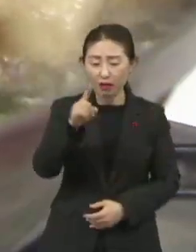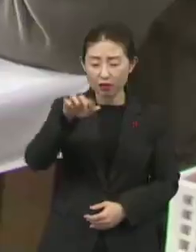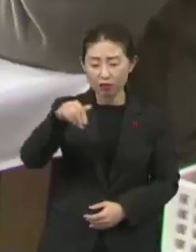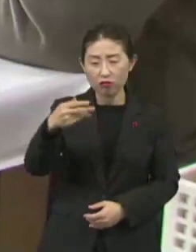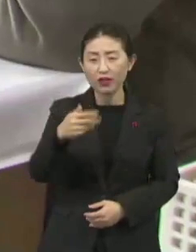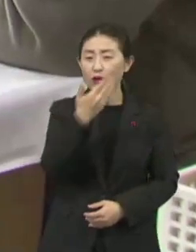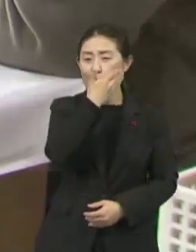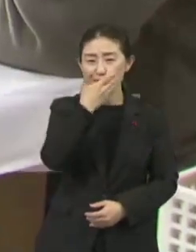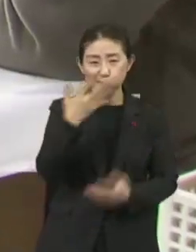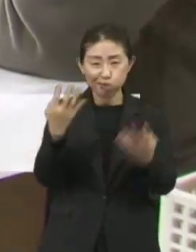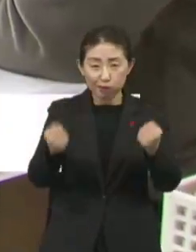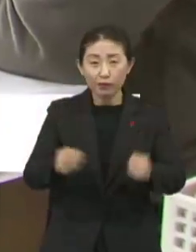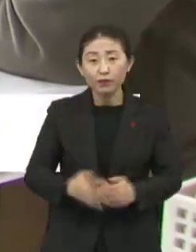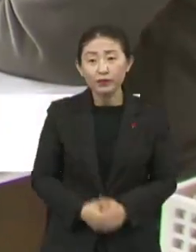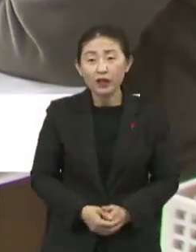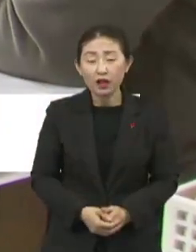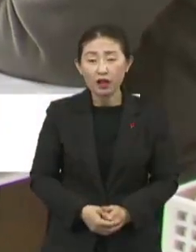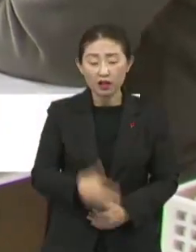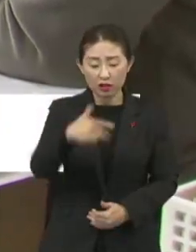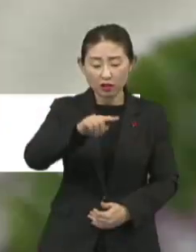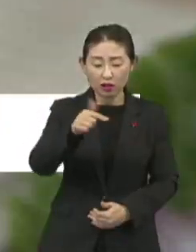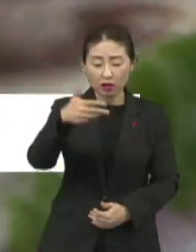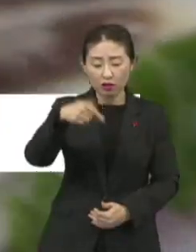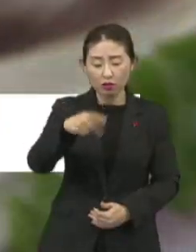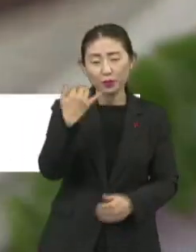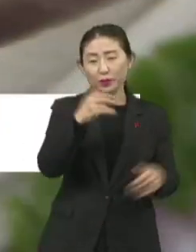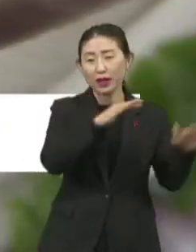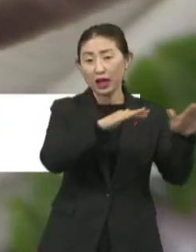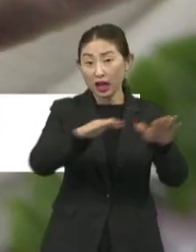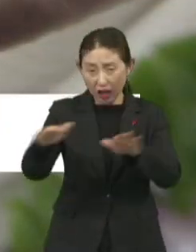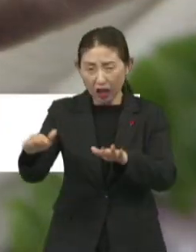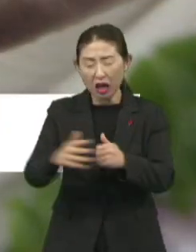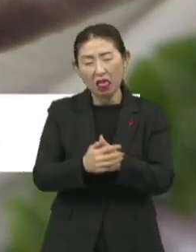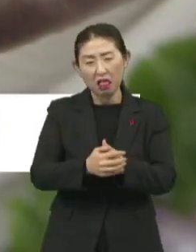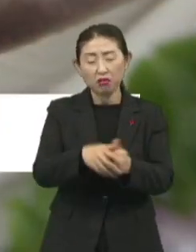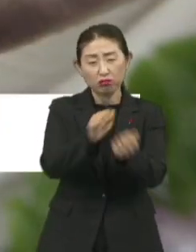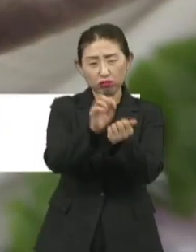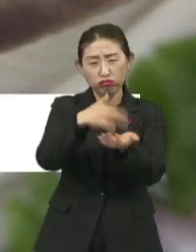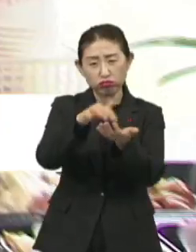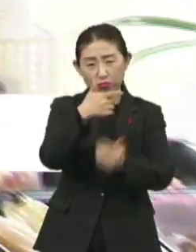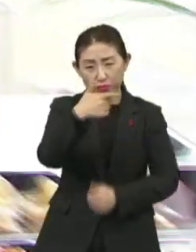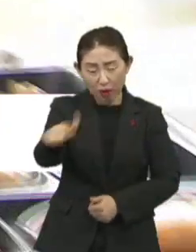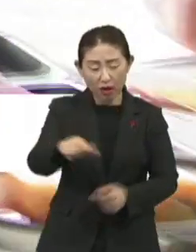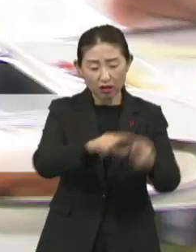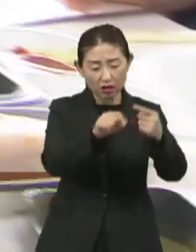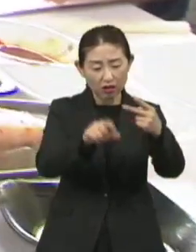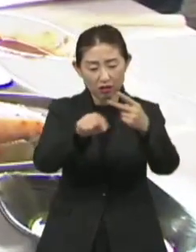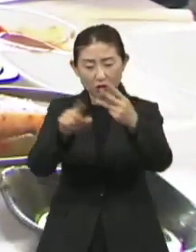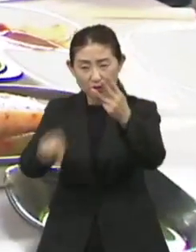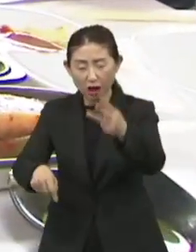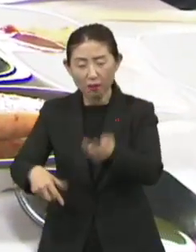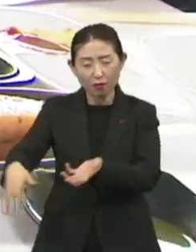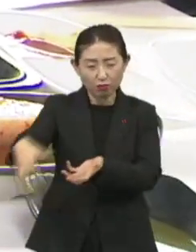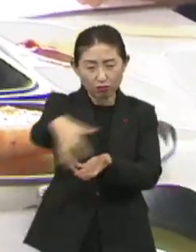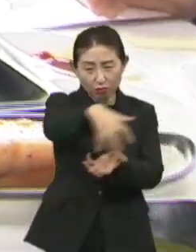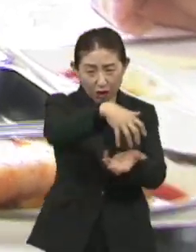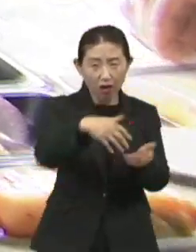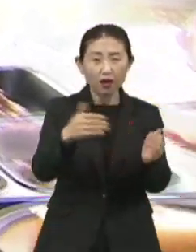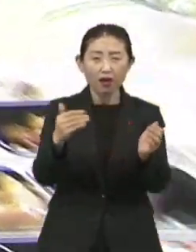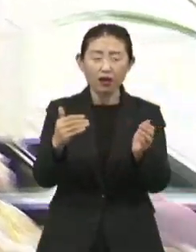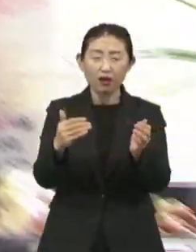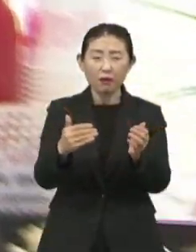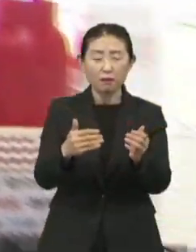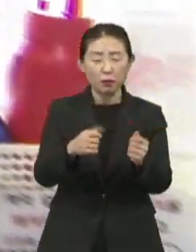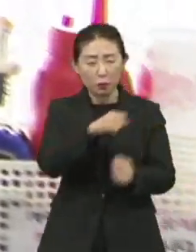풍부합니다. 천수만이 주산지로 1월부터 3월까지가 살이 통통하게 오르고 맛도 좋은 시기라 전국의 미식가들이